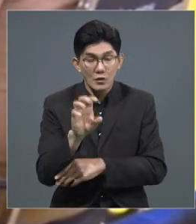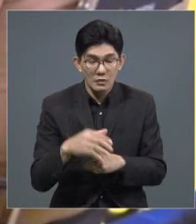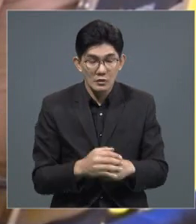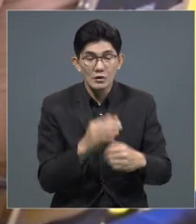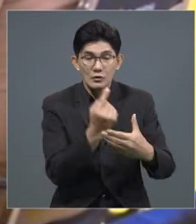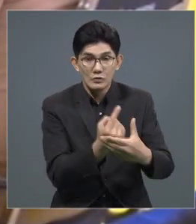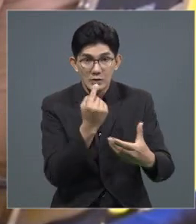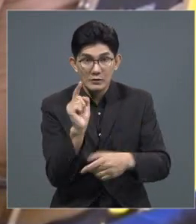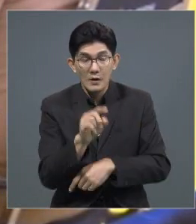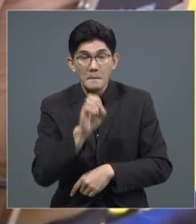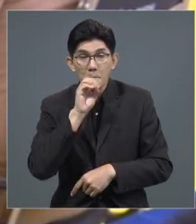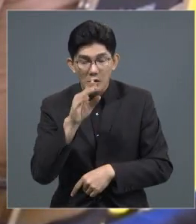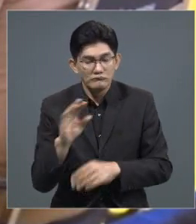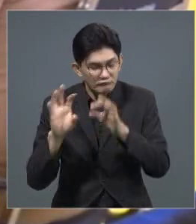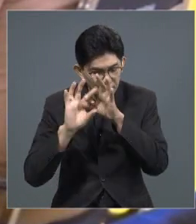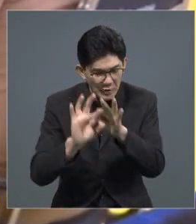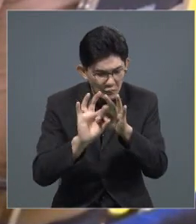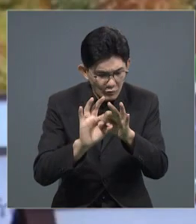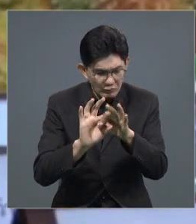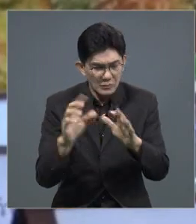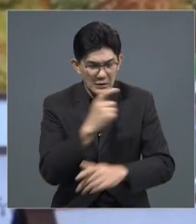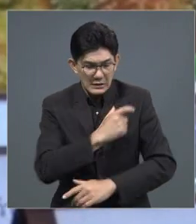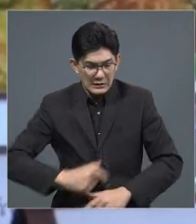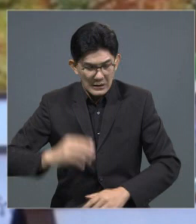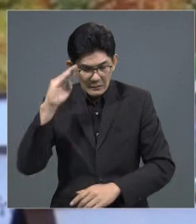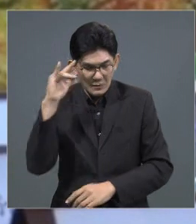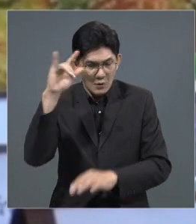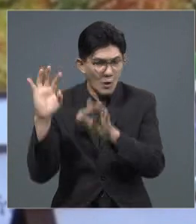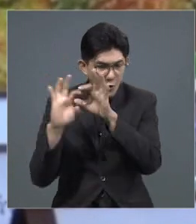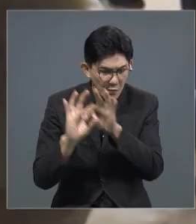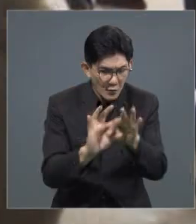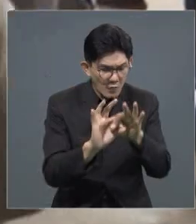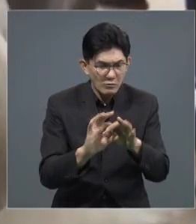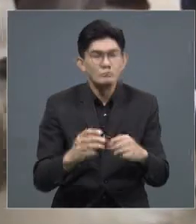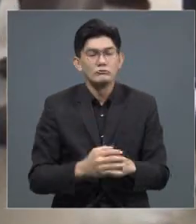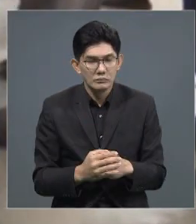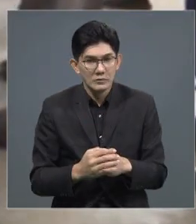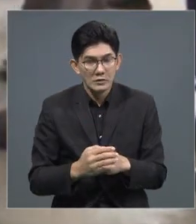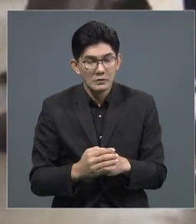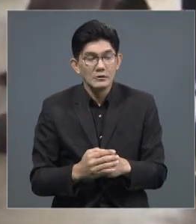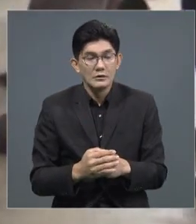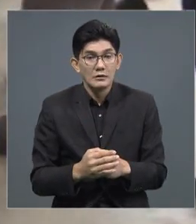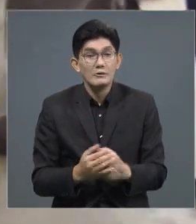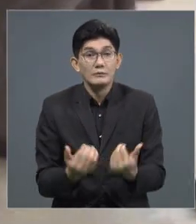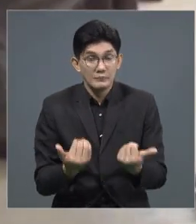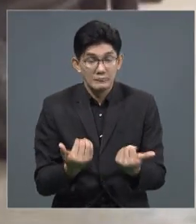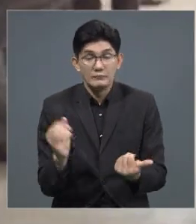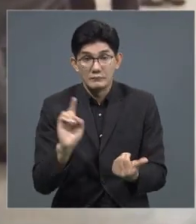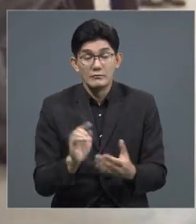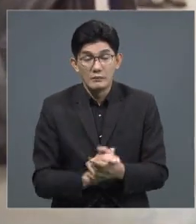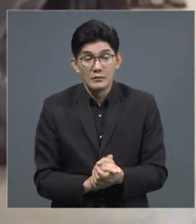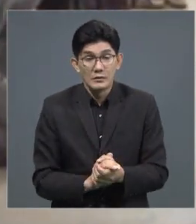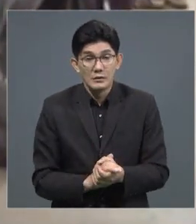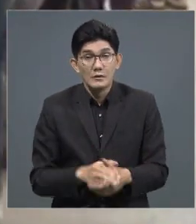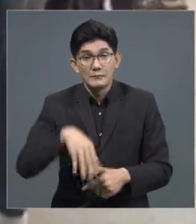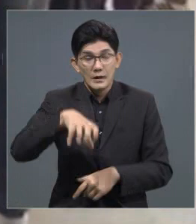เชิญพระราชกระแสทรงห่วงใยของพระบาทสมเด็จพระเจ้าอยู่หัวและสมเด็จพระนางเจ้าพระบรมราชินีและหลังจากนี้ค่ะขอให้